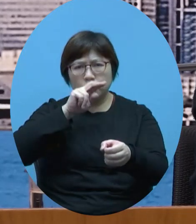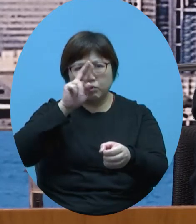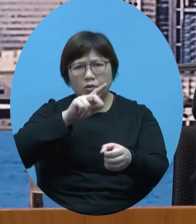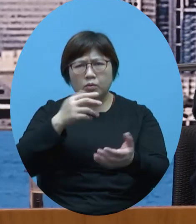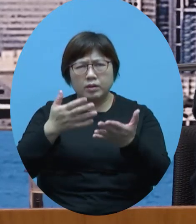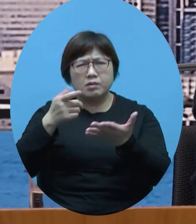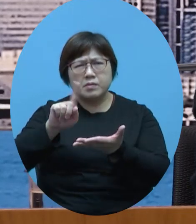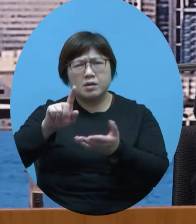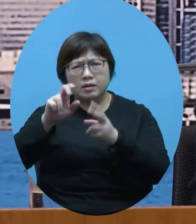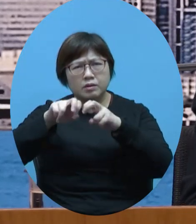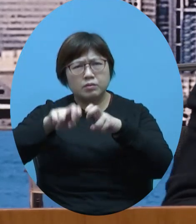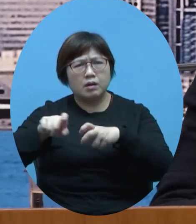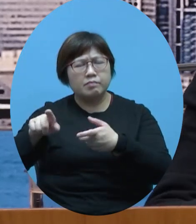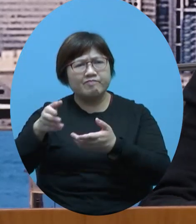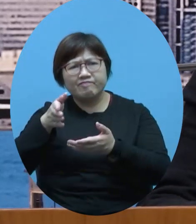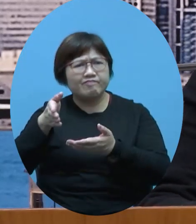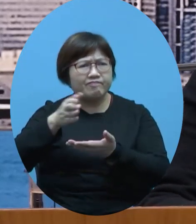向會係點樣？咁另外都見到咧，